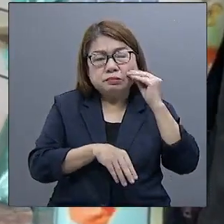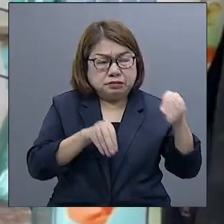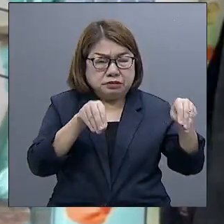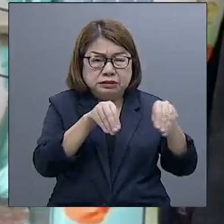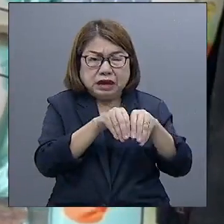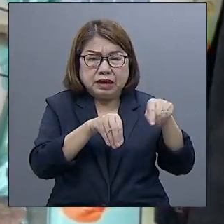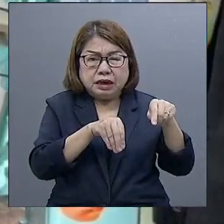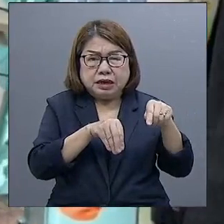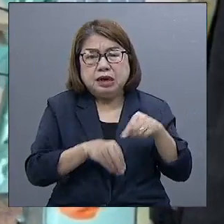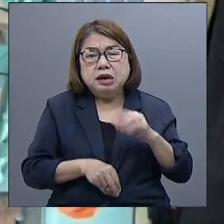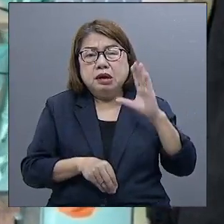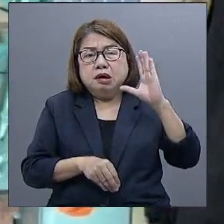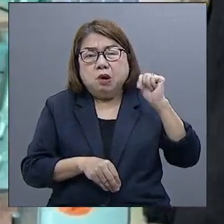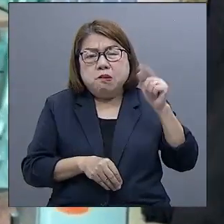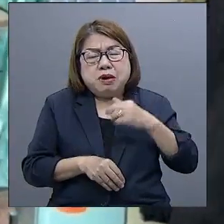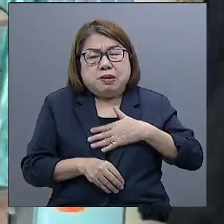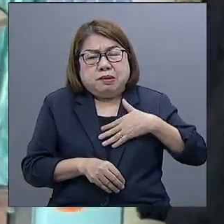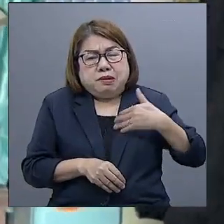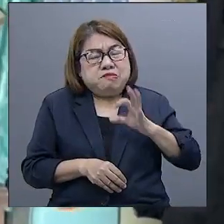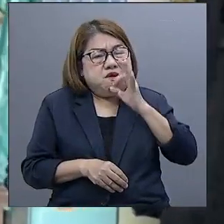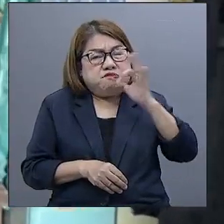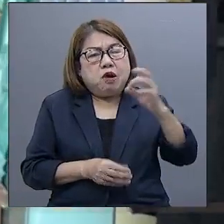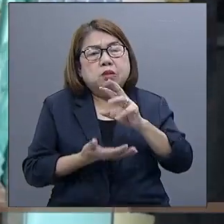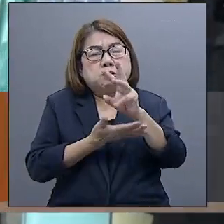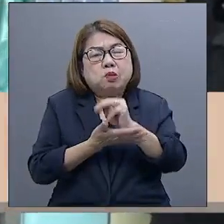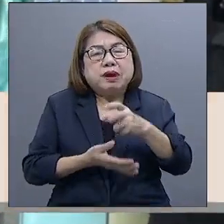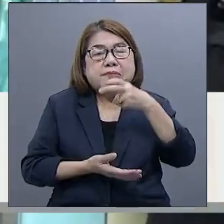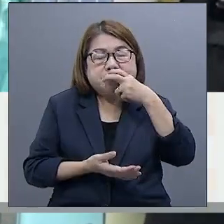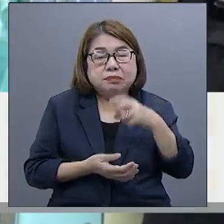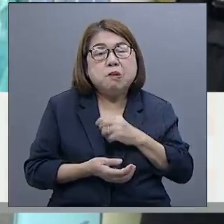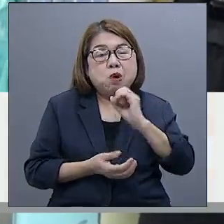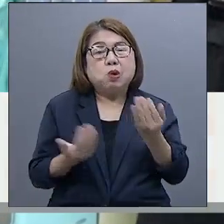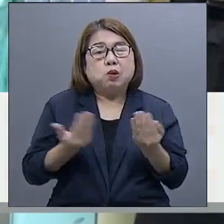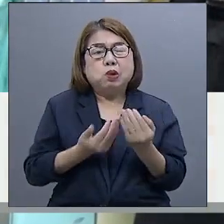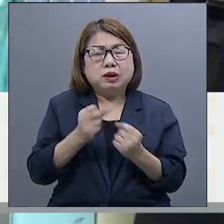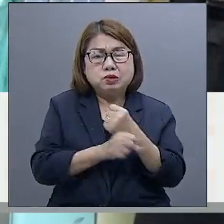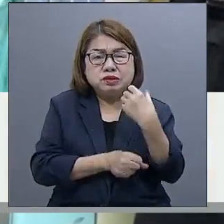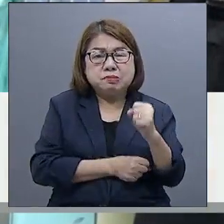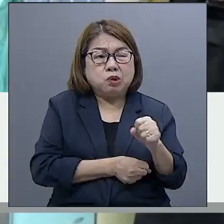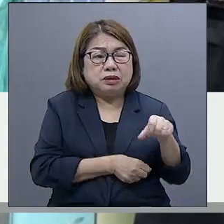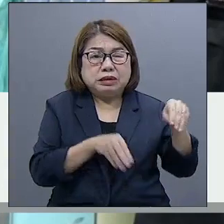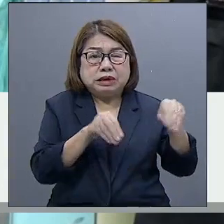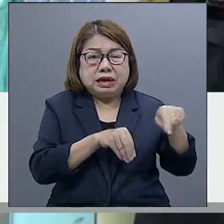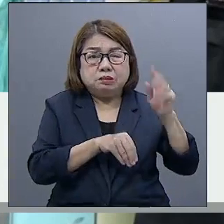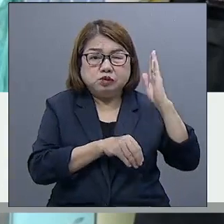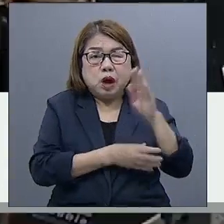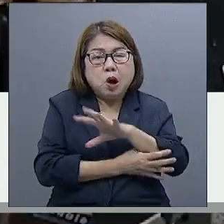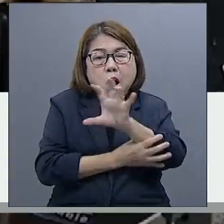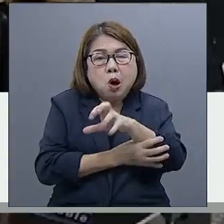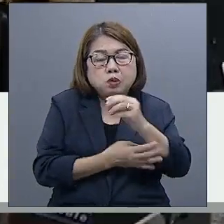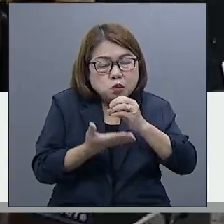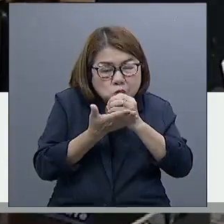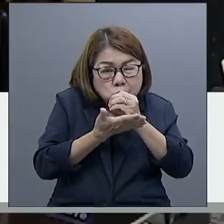ทุกข์ต่อมูลนิธิปวีณาหงสกุลบอกว่าลูกชายวัย 10ขวบถูกเพื่อนบ้านล่อลวงให้เสพยาบ้าวันละ